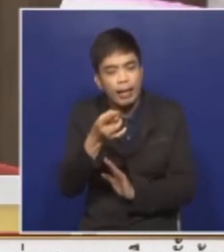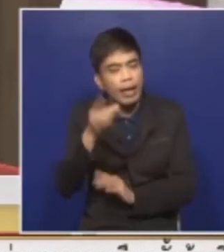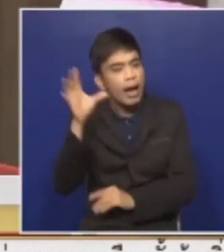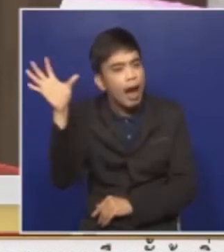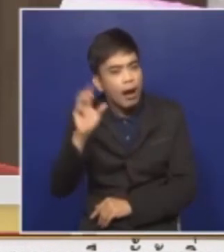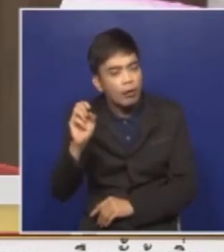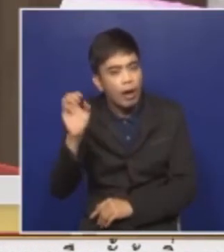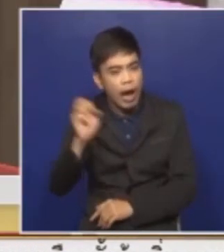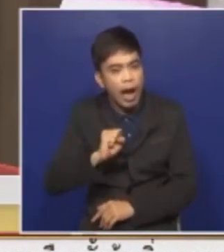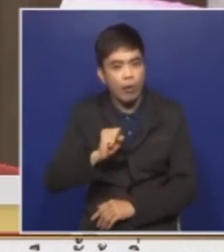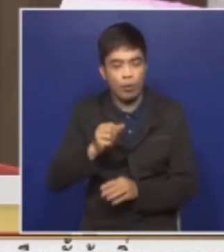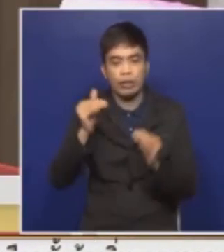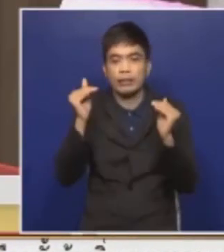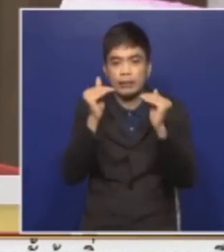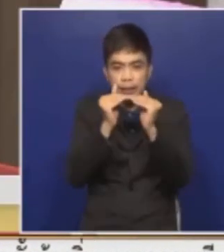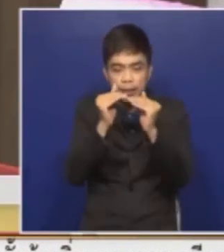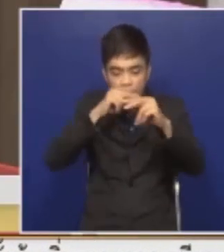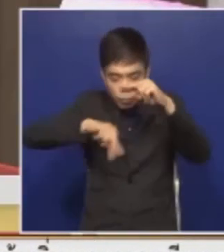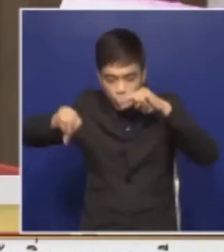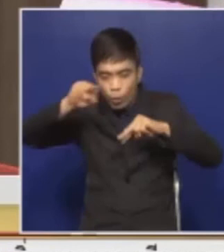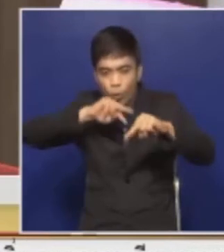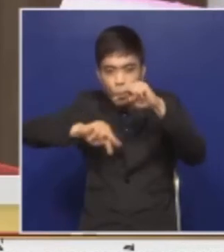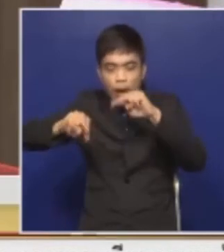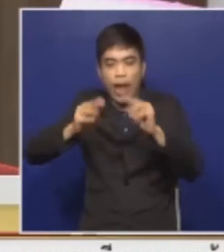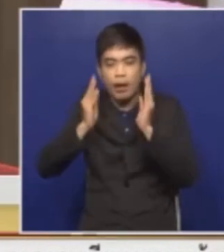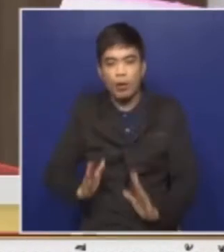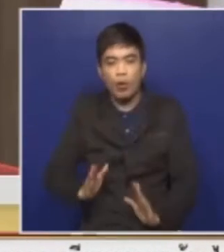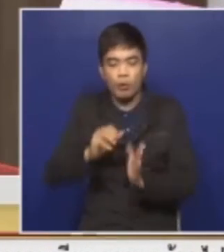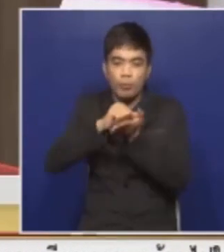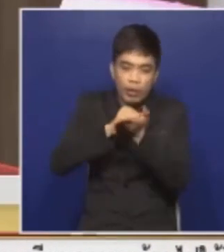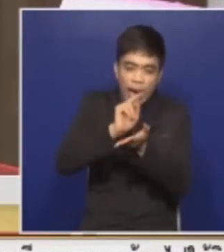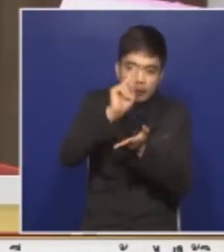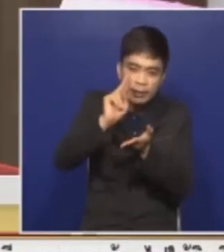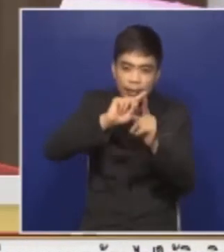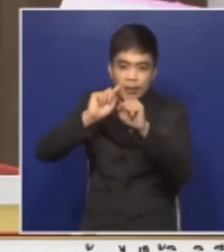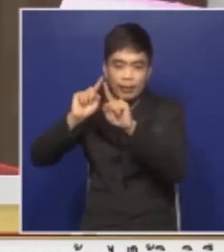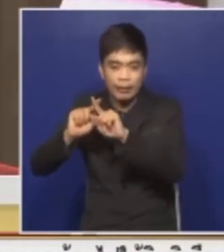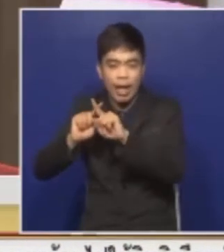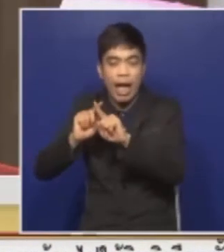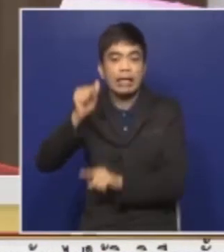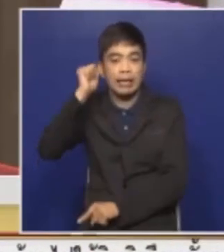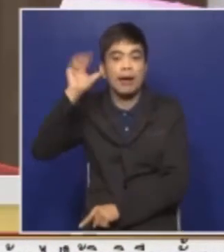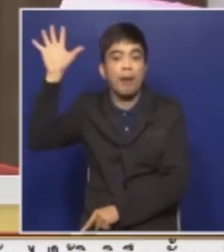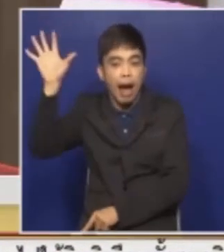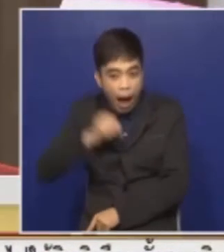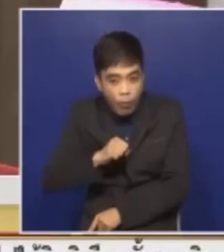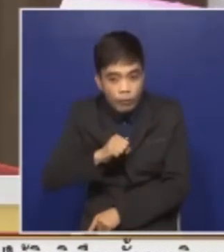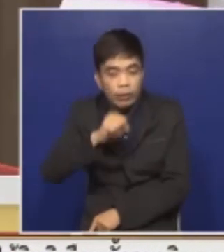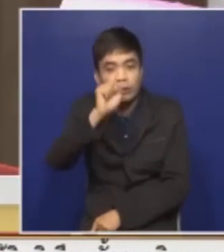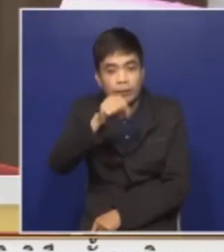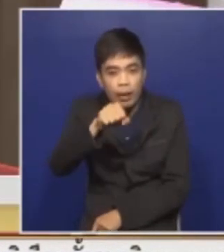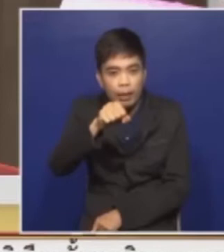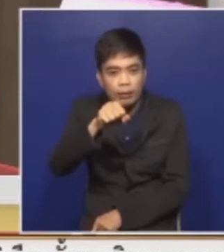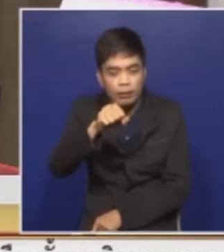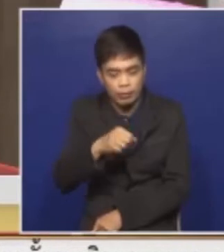านคุ้มครองสิทธิผู้บริโภคด้วยอีกได้ไหมหรือจะต้องด้านอื่นต่างจากข้อ2เพราะว่าใน